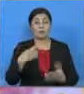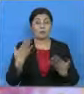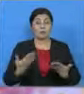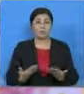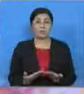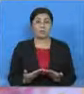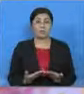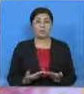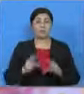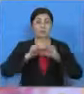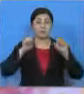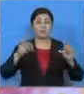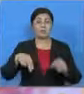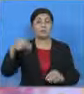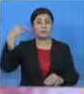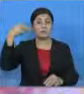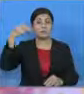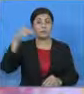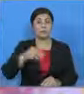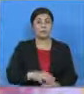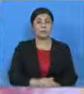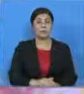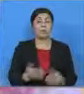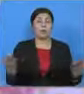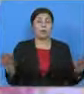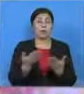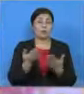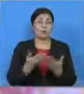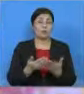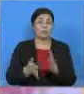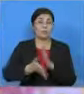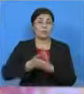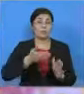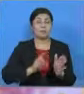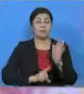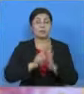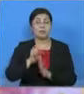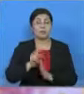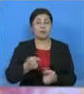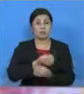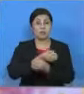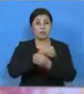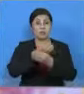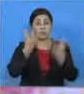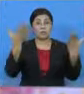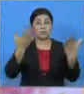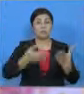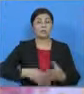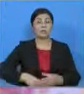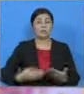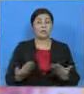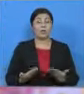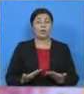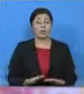жизни школьный звонок, который призовет их к началу яркой, насыщенной школьной